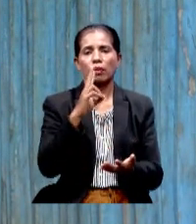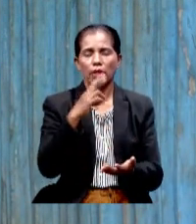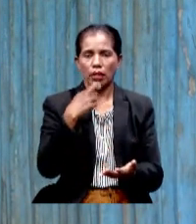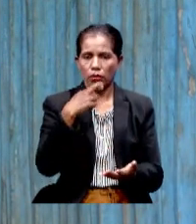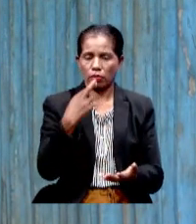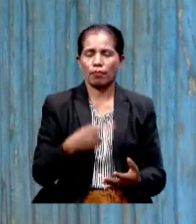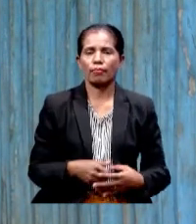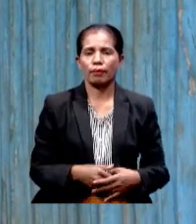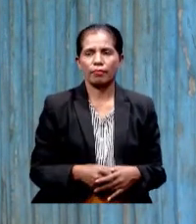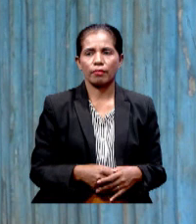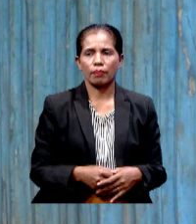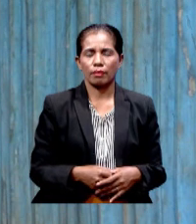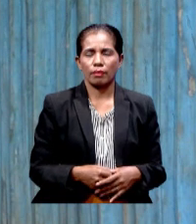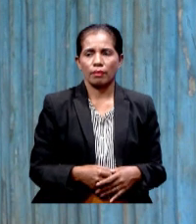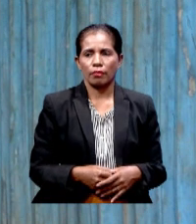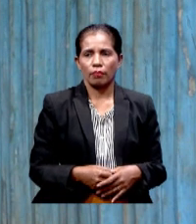tebe